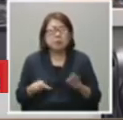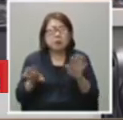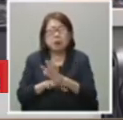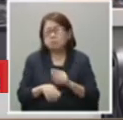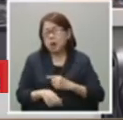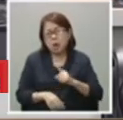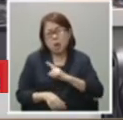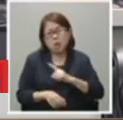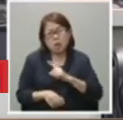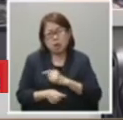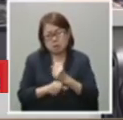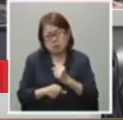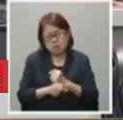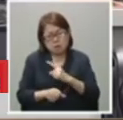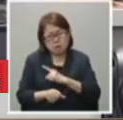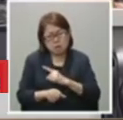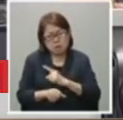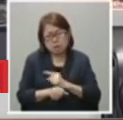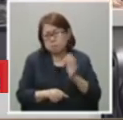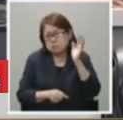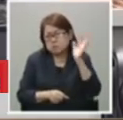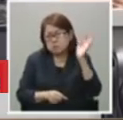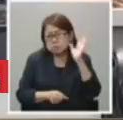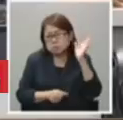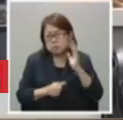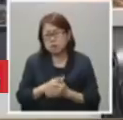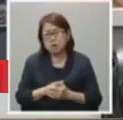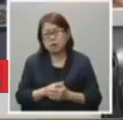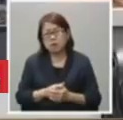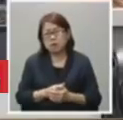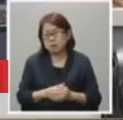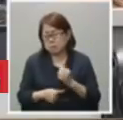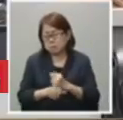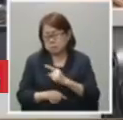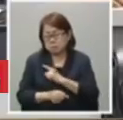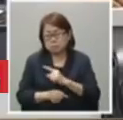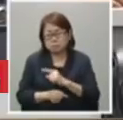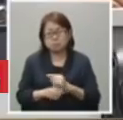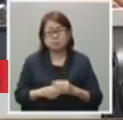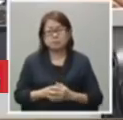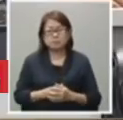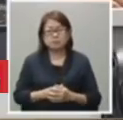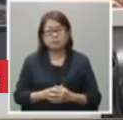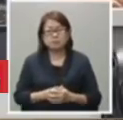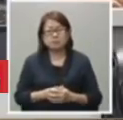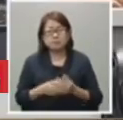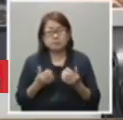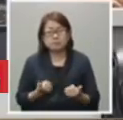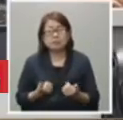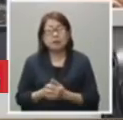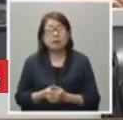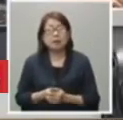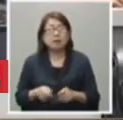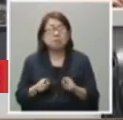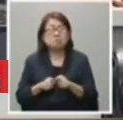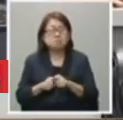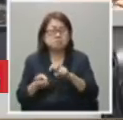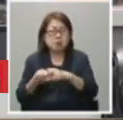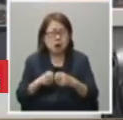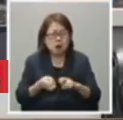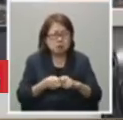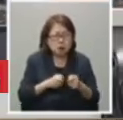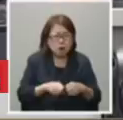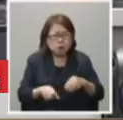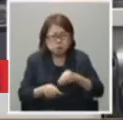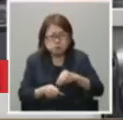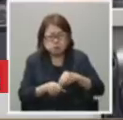ครับเหยียบจมเลยครับน้ำมันเต็มถังแถมรถขนระเบิดไปเพียบ